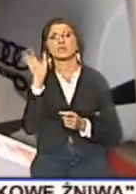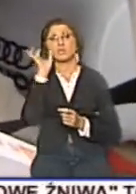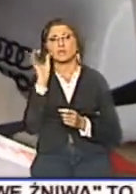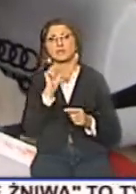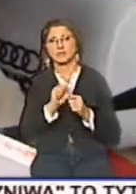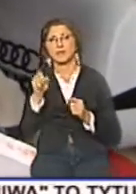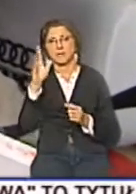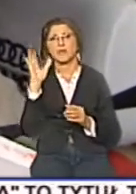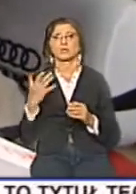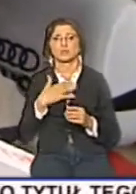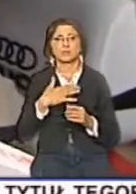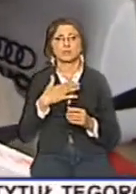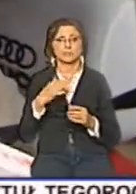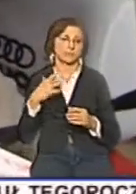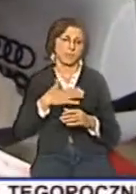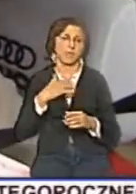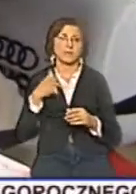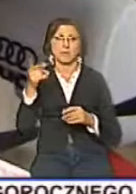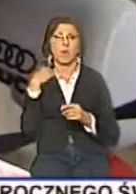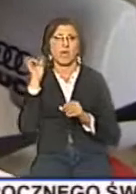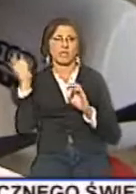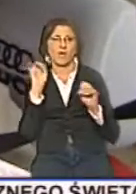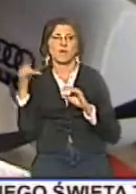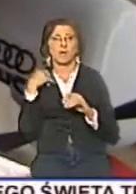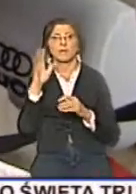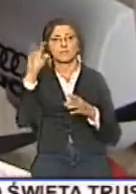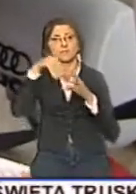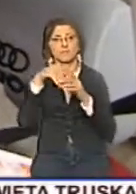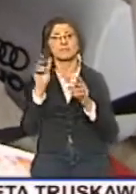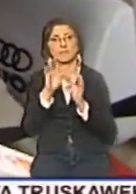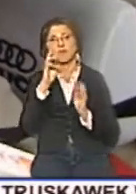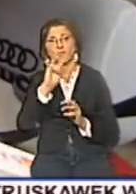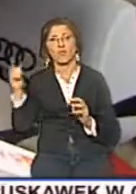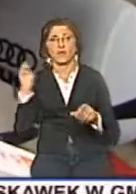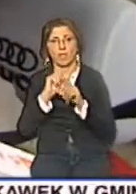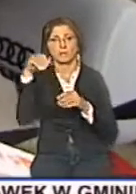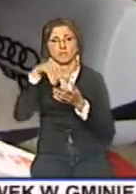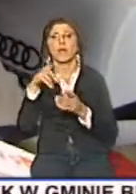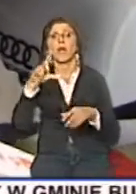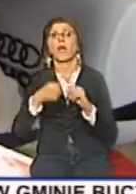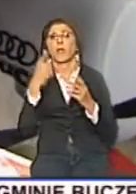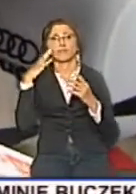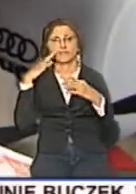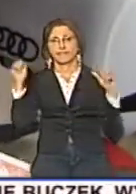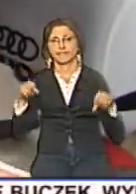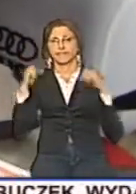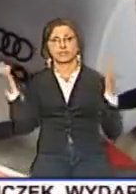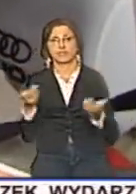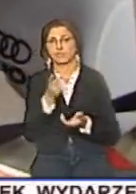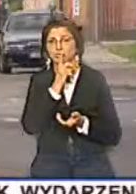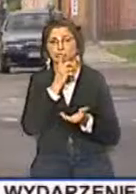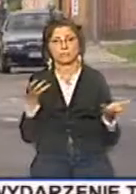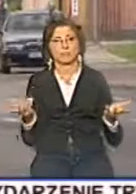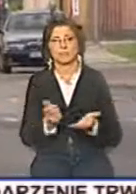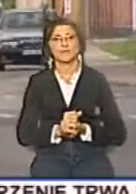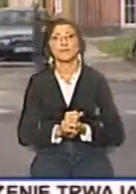Słyszałem w weekend w radiu jakieś informacje mają być zamieszczone na stronie, ale jest głucho wszędzie i cicho